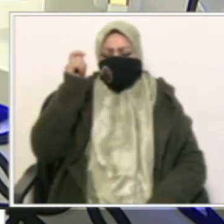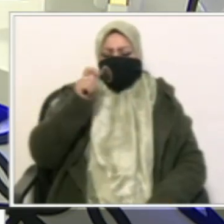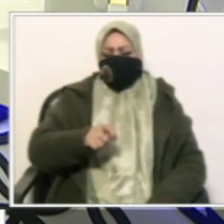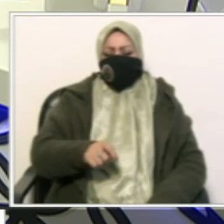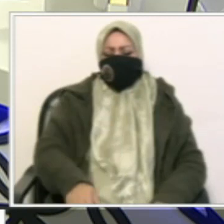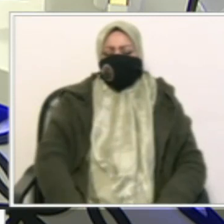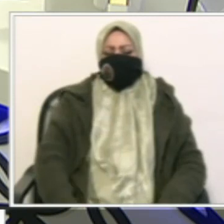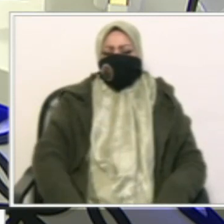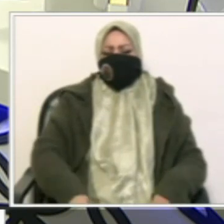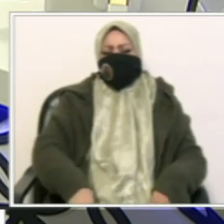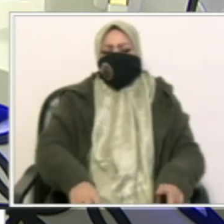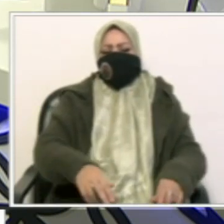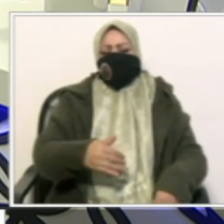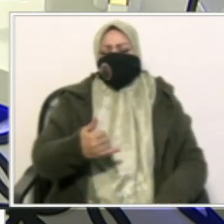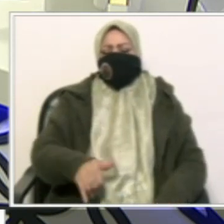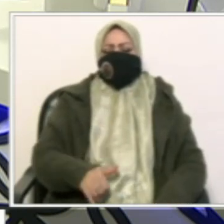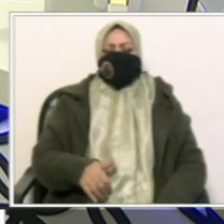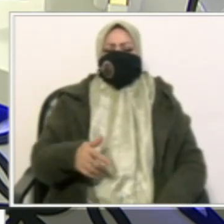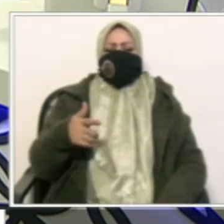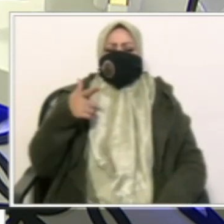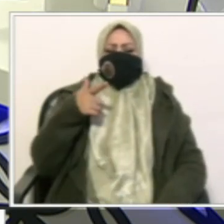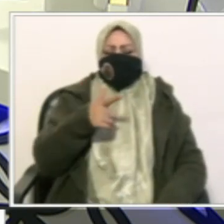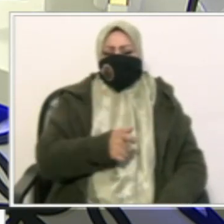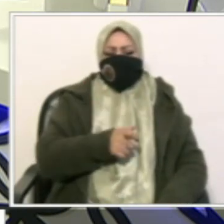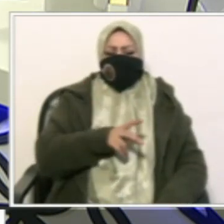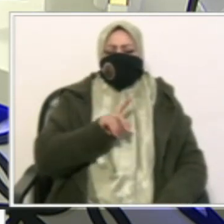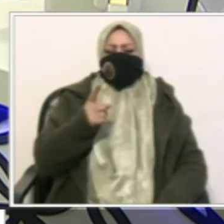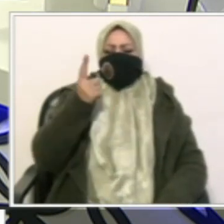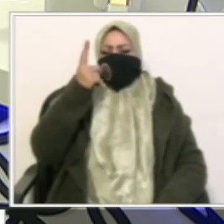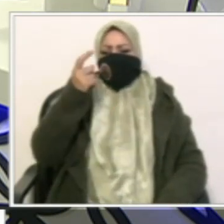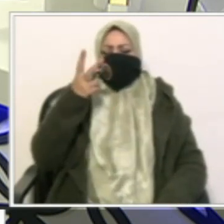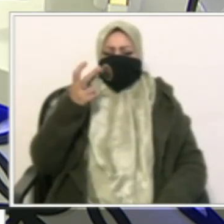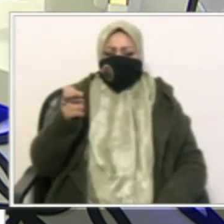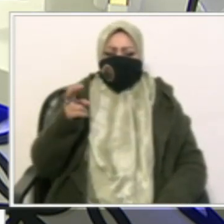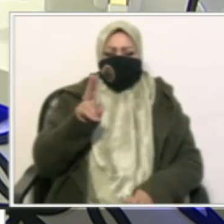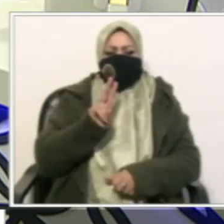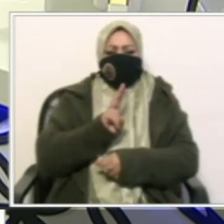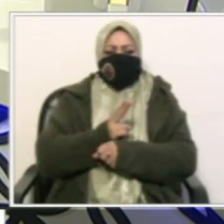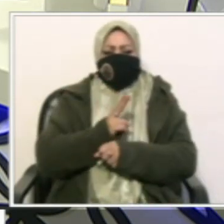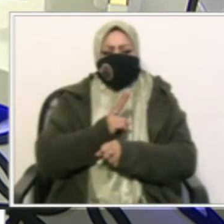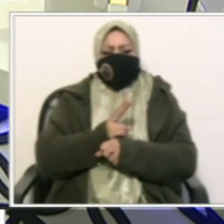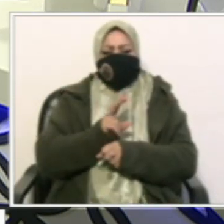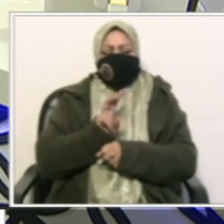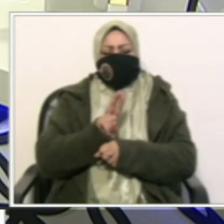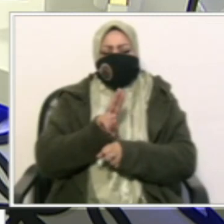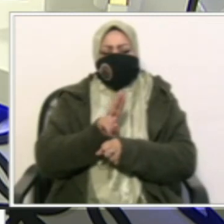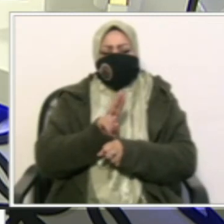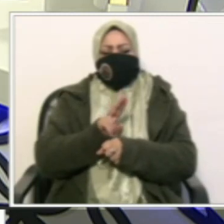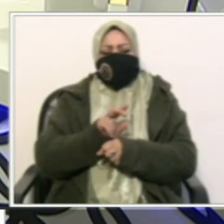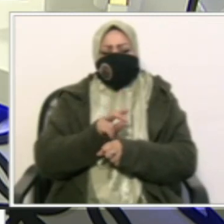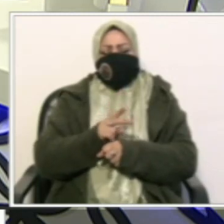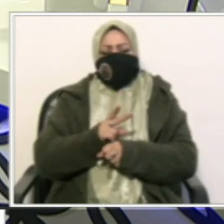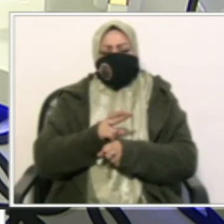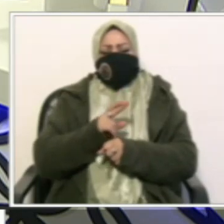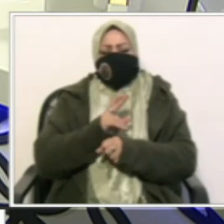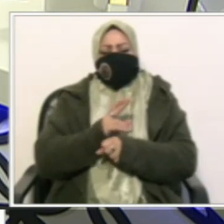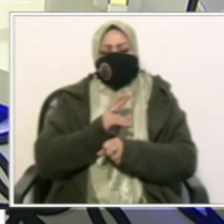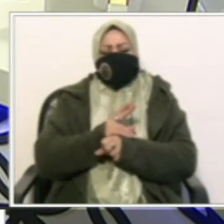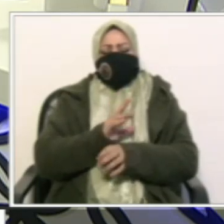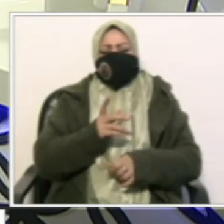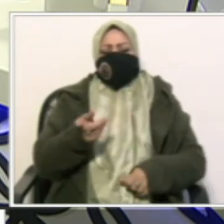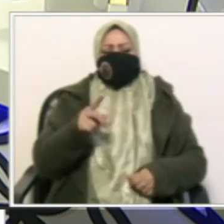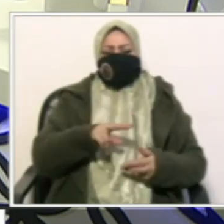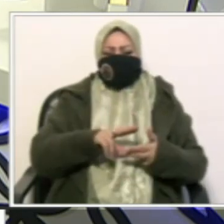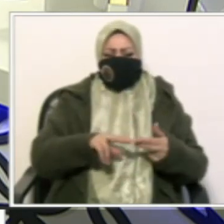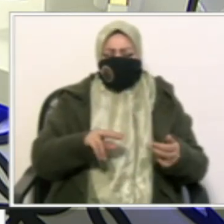1200 شخص في السجون مهما داروا وتو يجي يقول لك مصالحه وتسامح بالله كيف يا شيخ